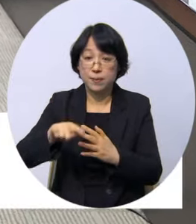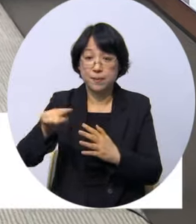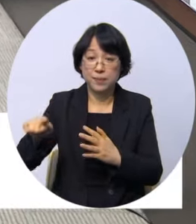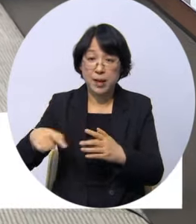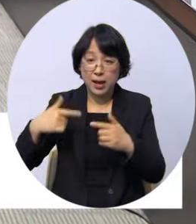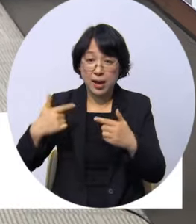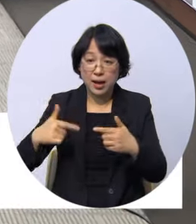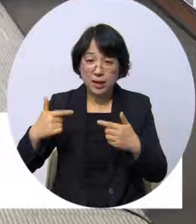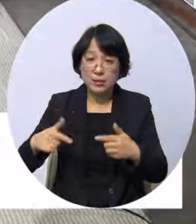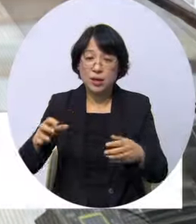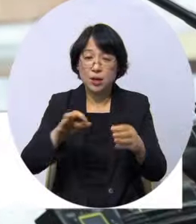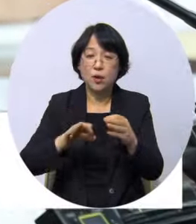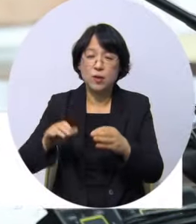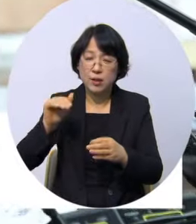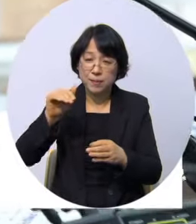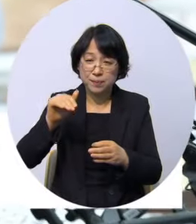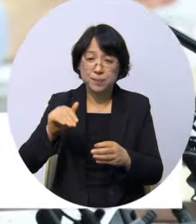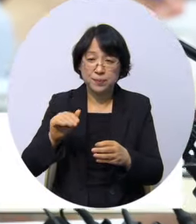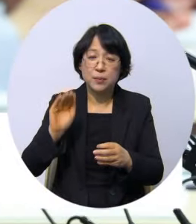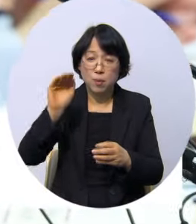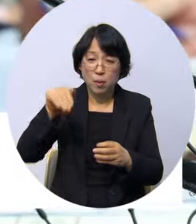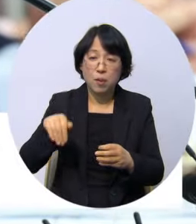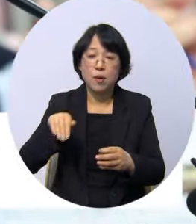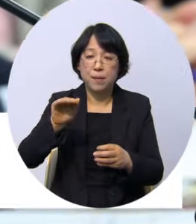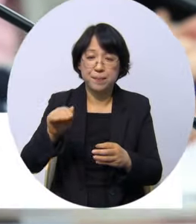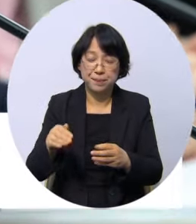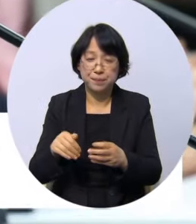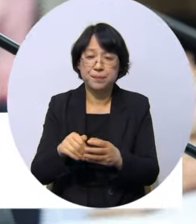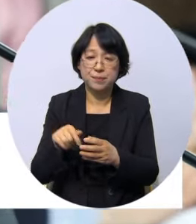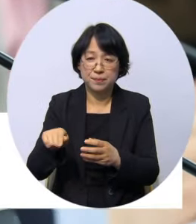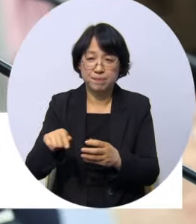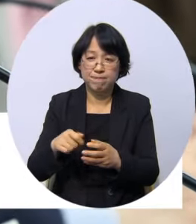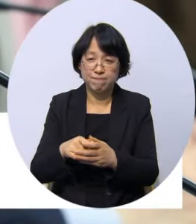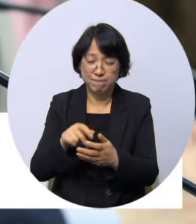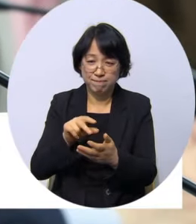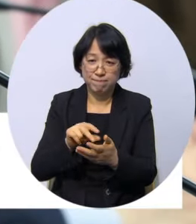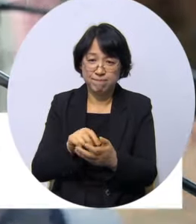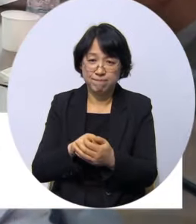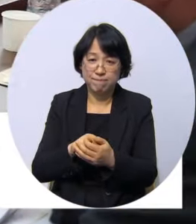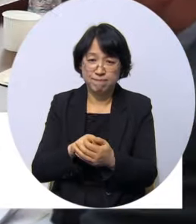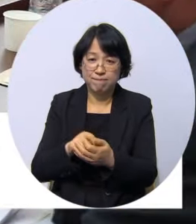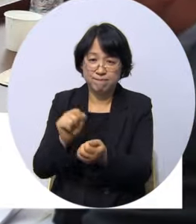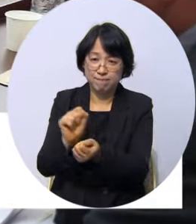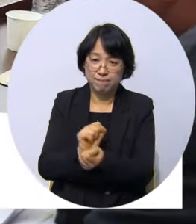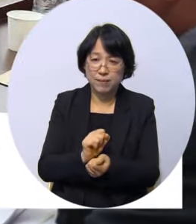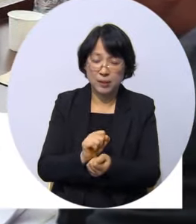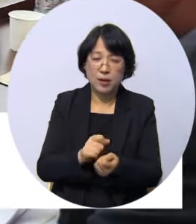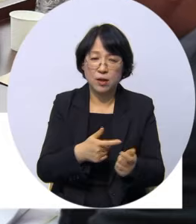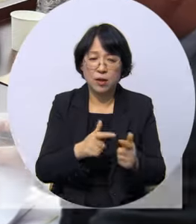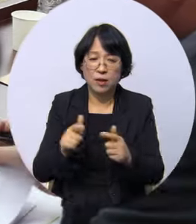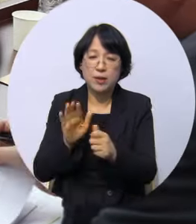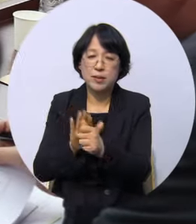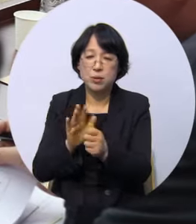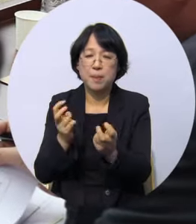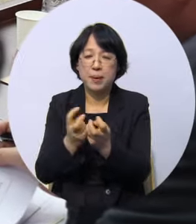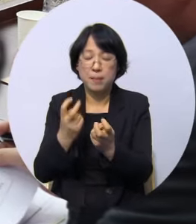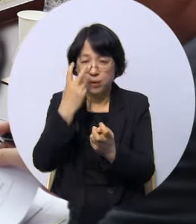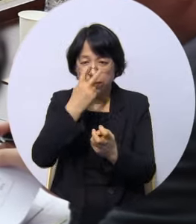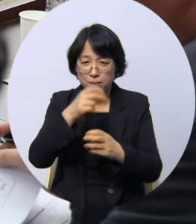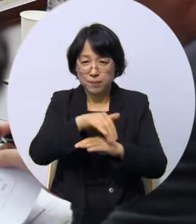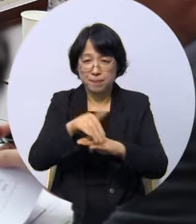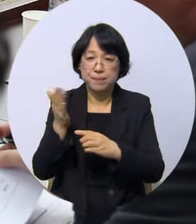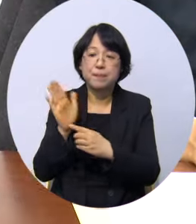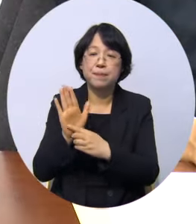부임에 직면하고 있지만 요즘은 상황이 더 어려운 것 같다며 다양한 업계 지원 방안을 검토할 것이라고